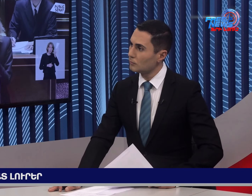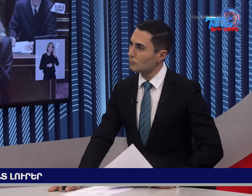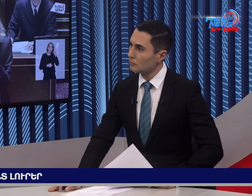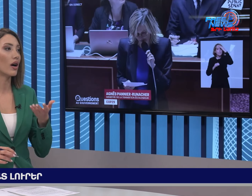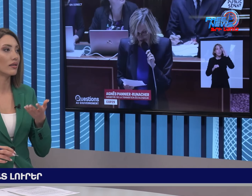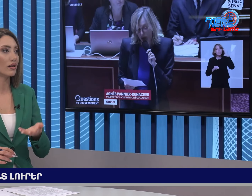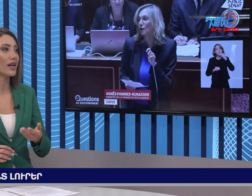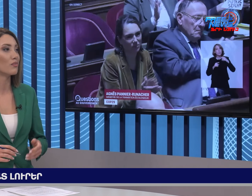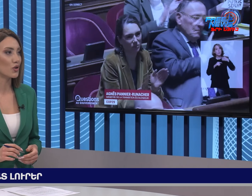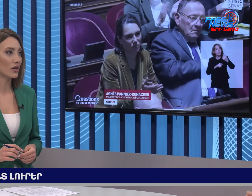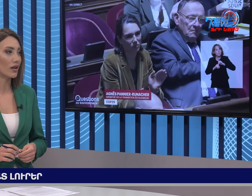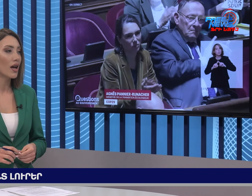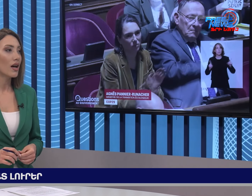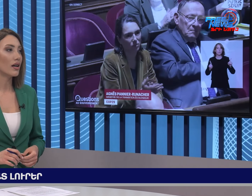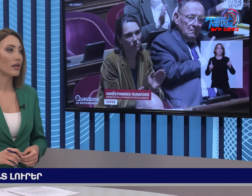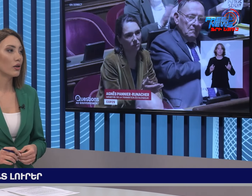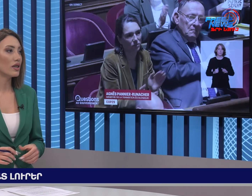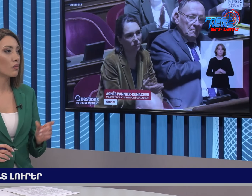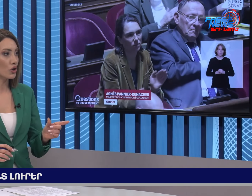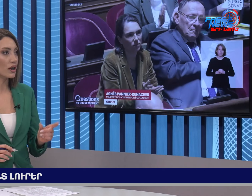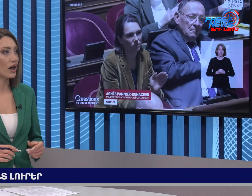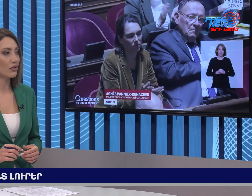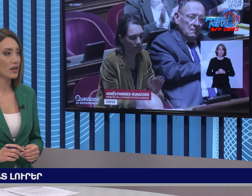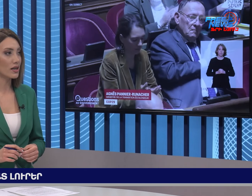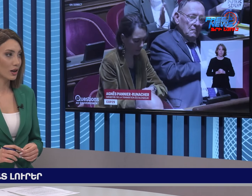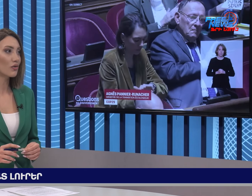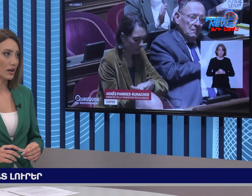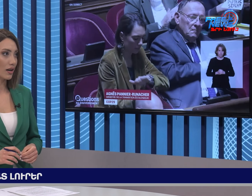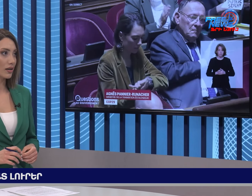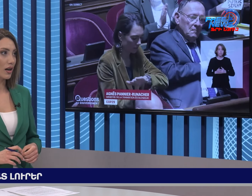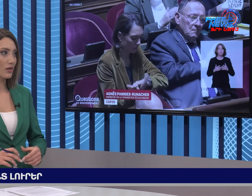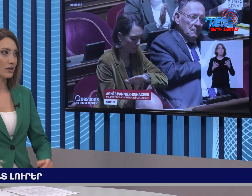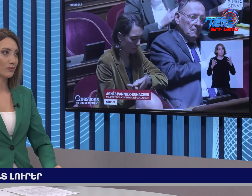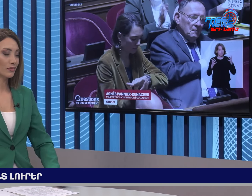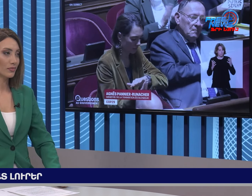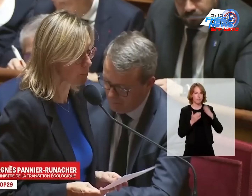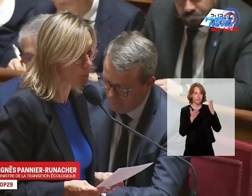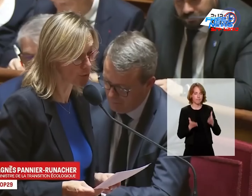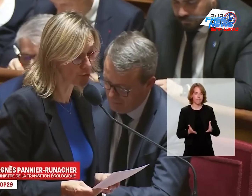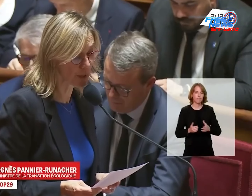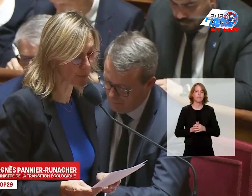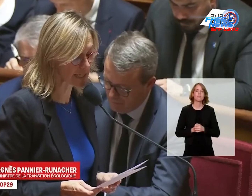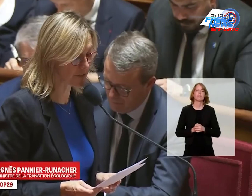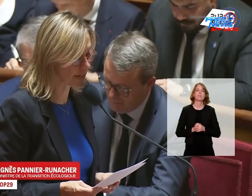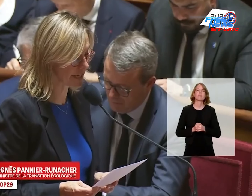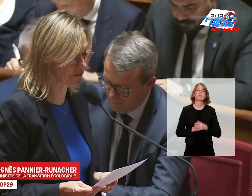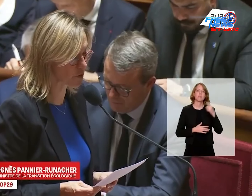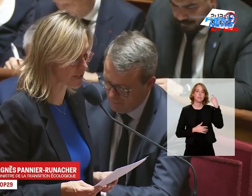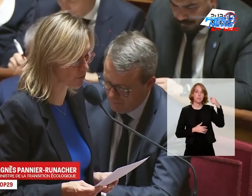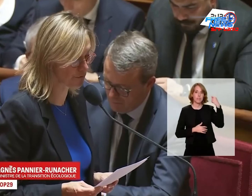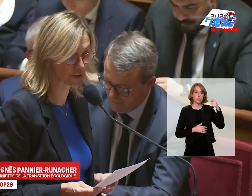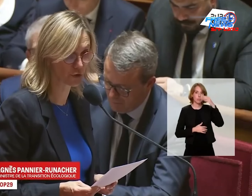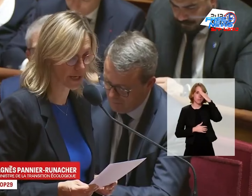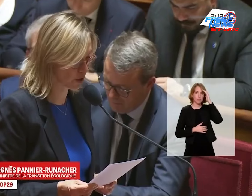Ես առաջարկում եմ այդ գերեմոցիոնալ ելույթից փոքրիկ հատված լսենք ու վերադառնանք տաղավար։ Les propos tenus par le président Aliyev